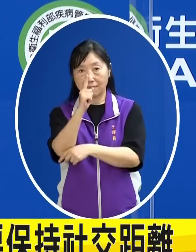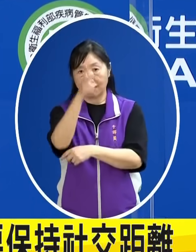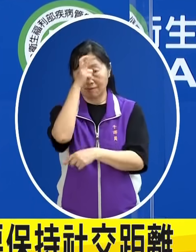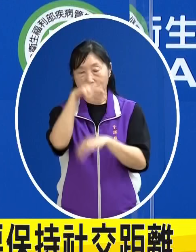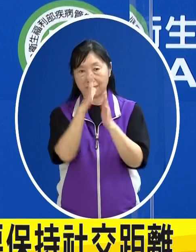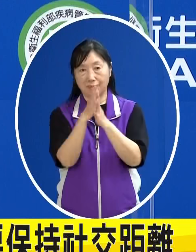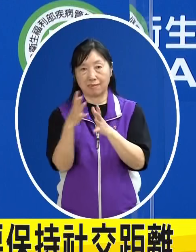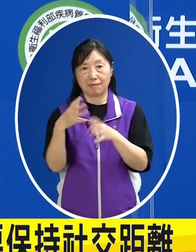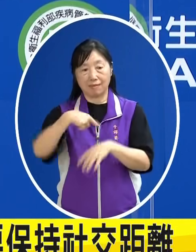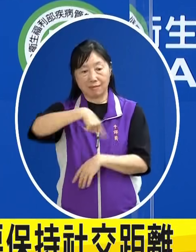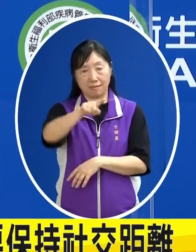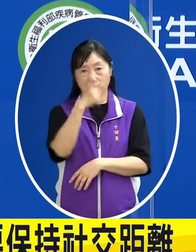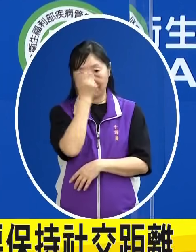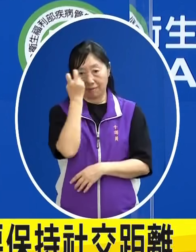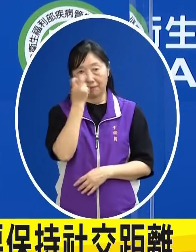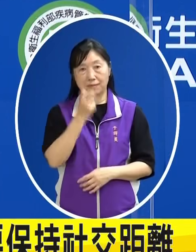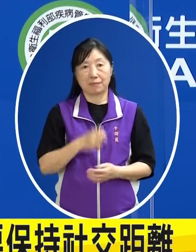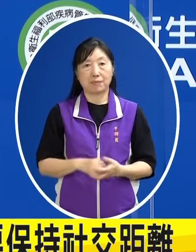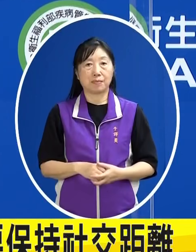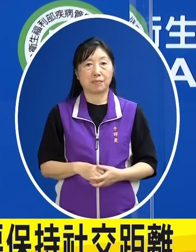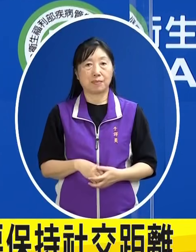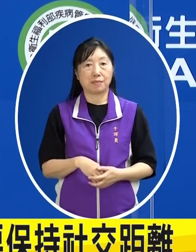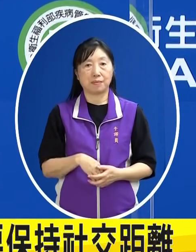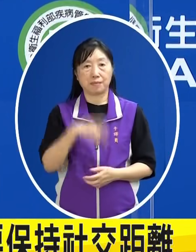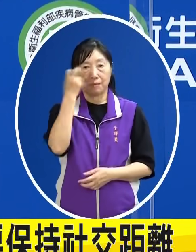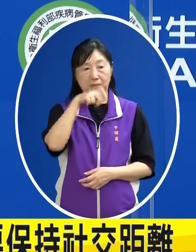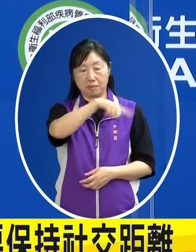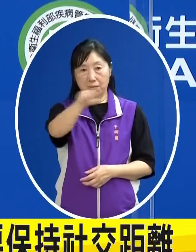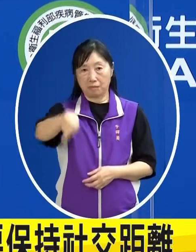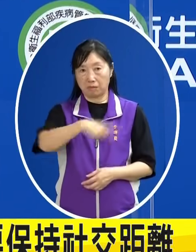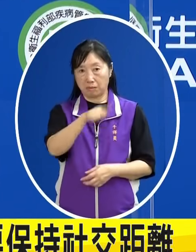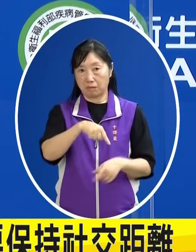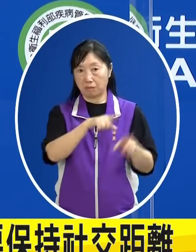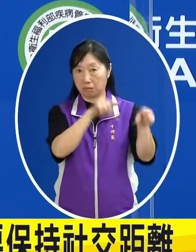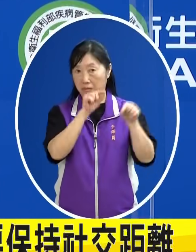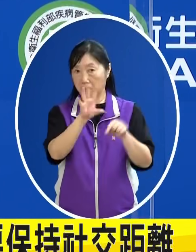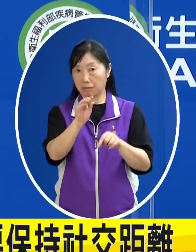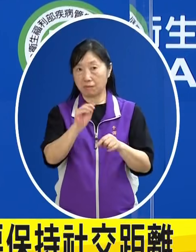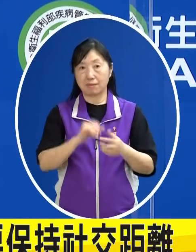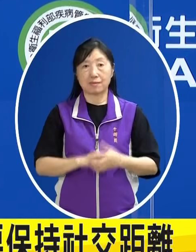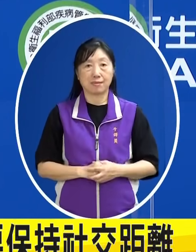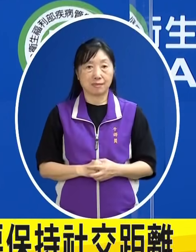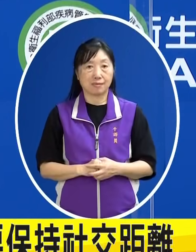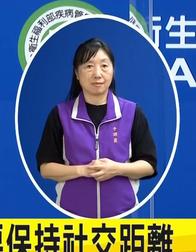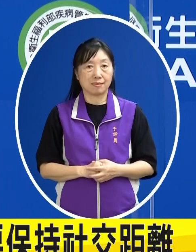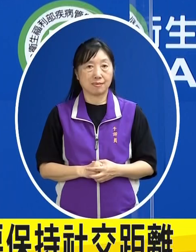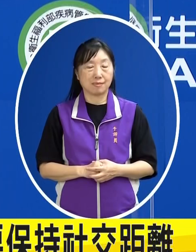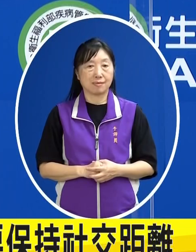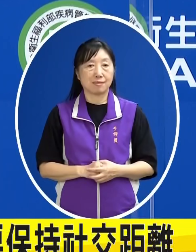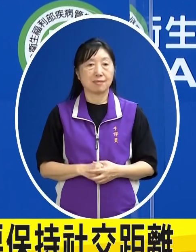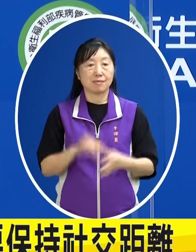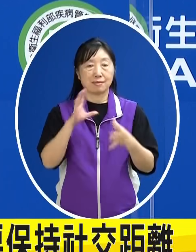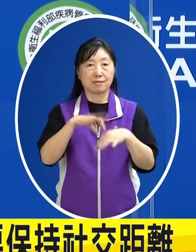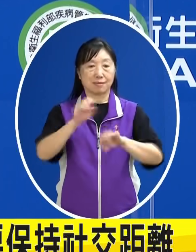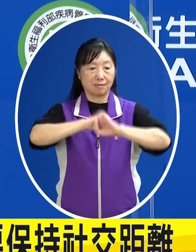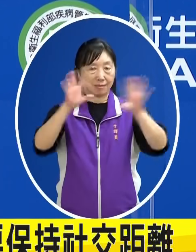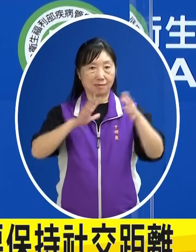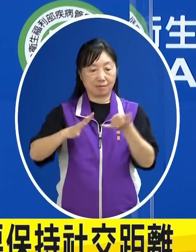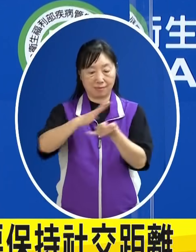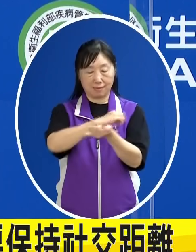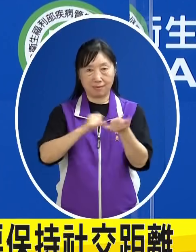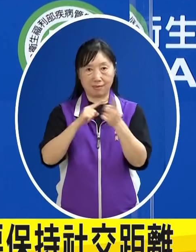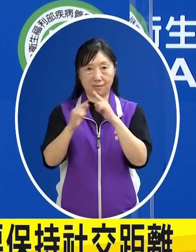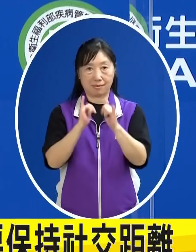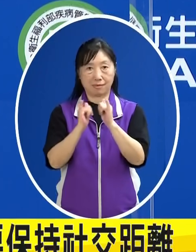共同稽查上述行业是否有遵守规定。 好，所以在这样的情况那时候也呼吁提醒全国民